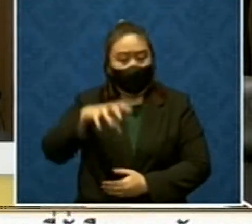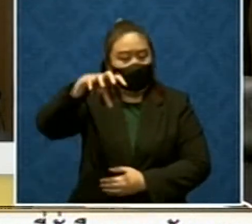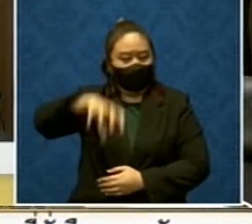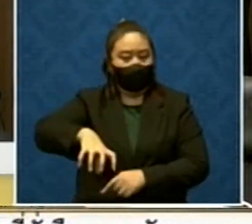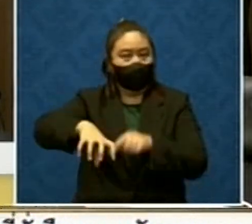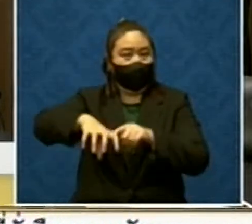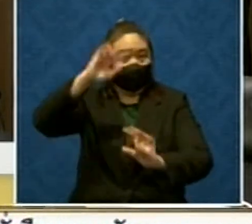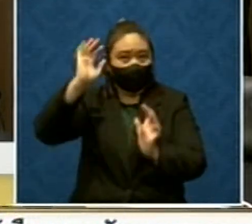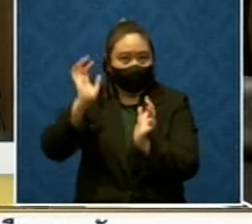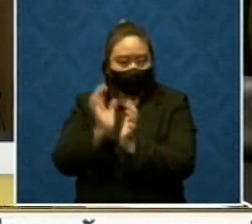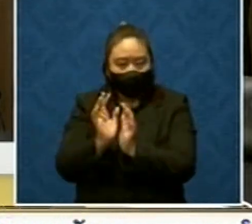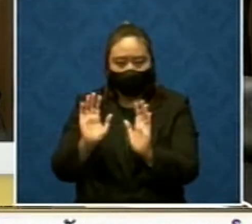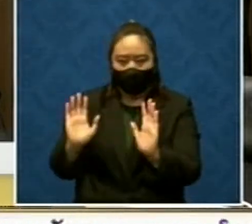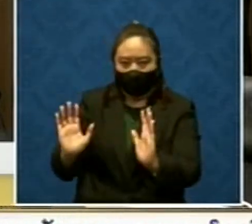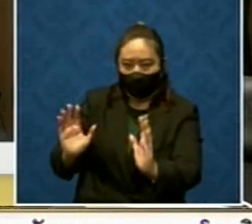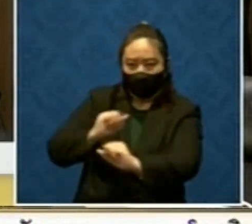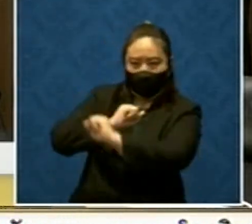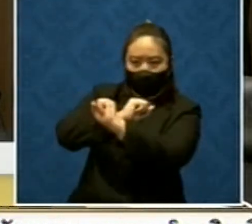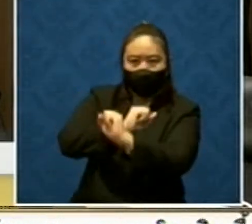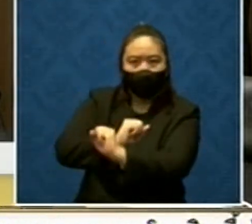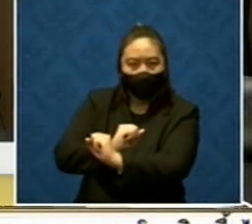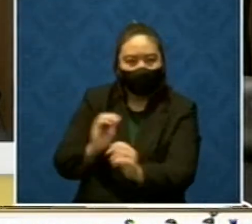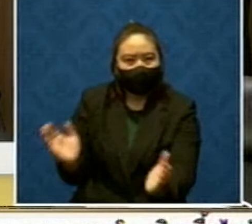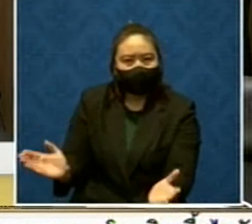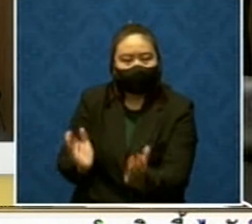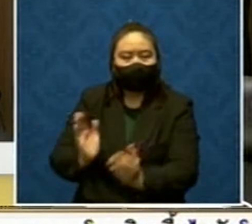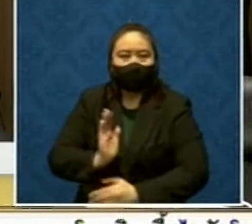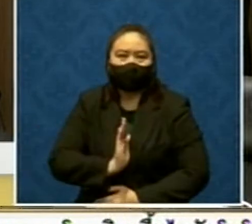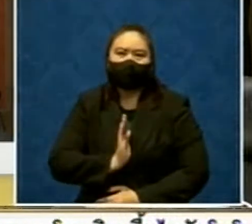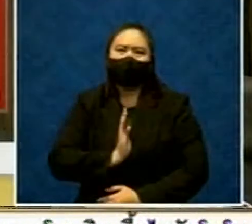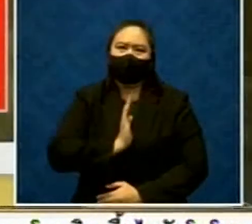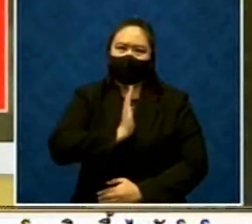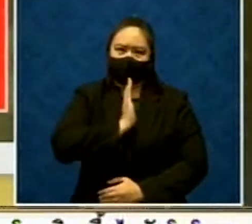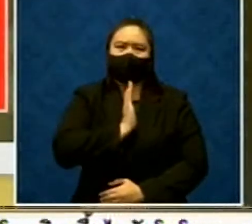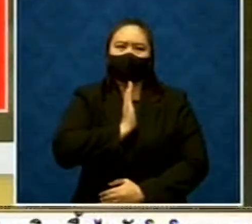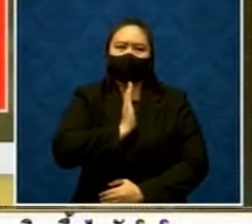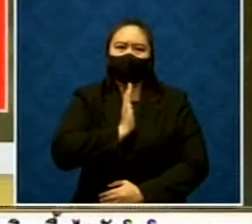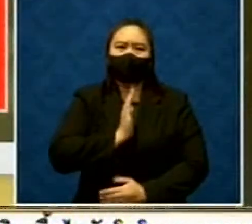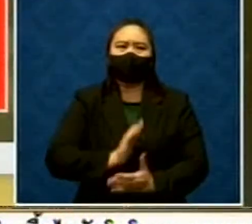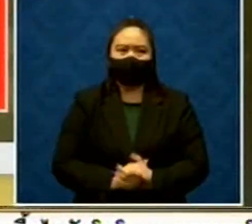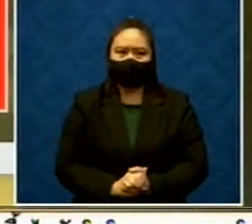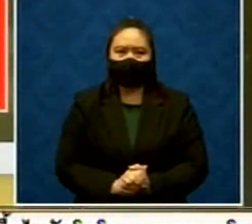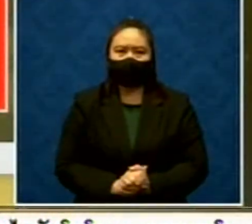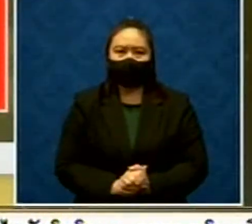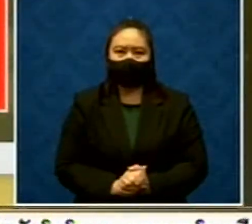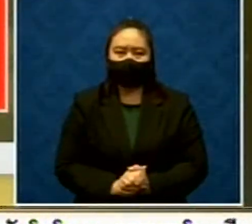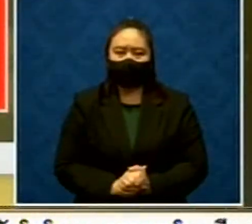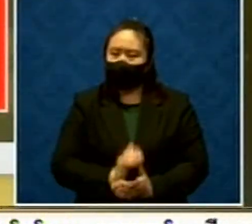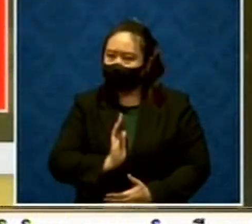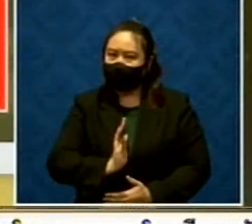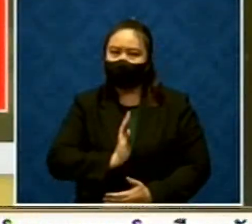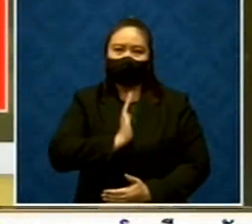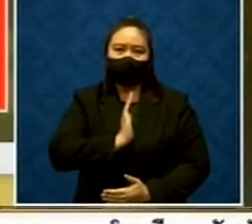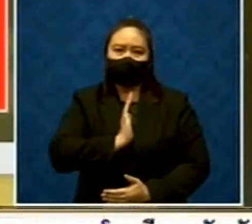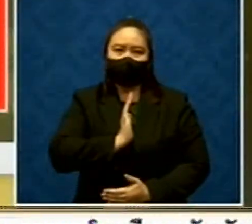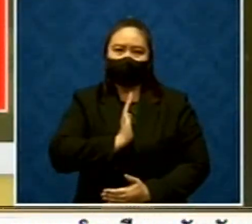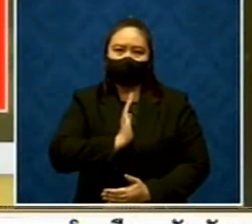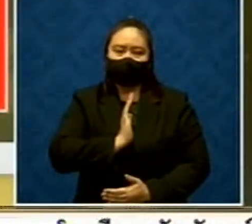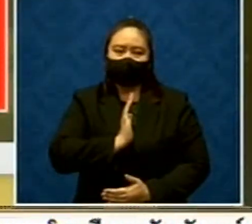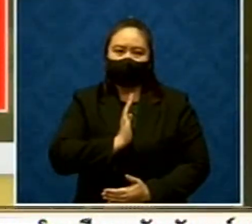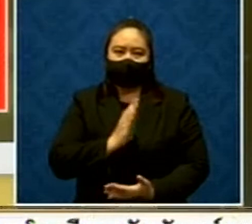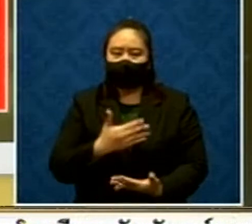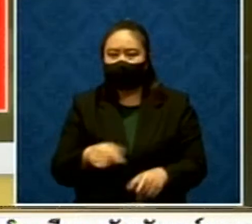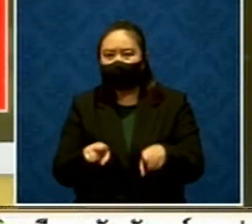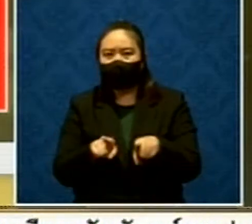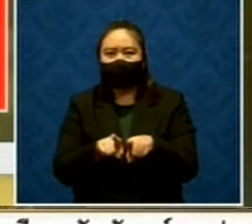รวจให้มีศักดิ์ศรีให้มีเกียรติยศไม่ใช่คนที่ทำอะไรอยู่แล้วก็